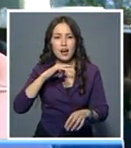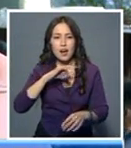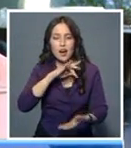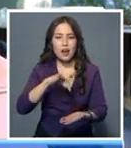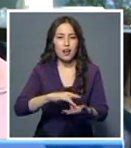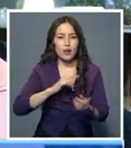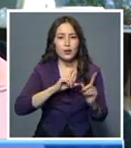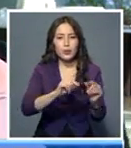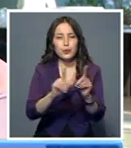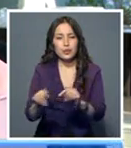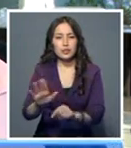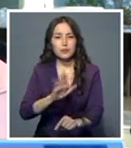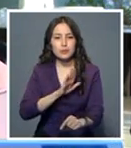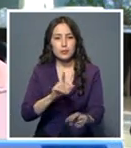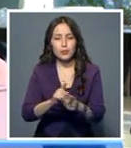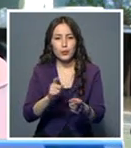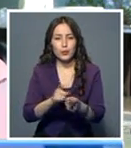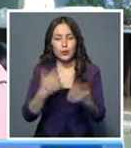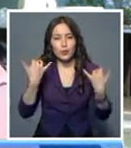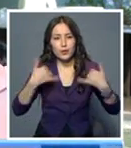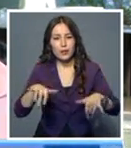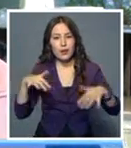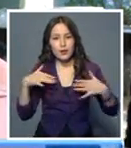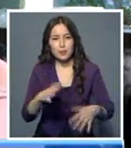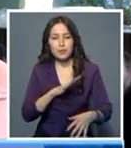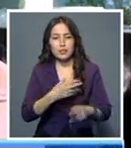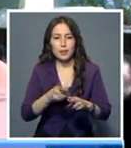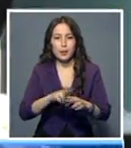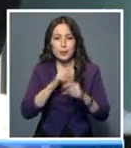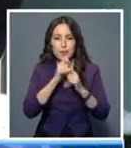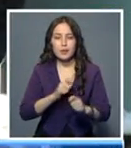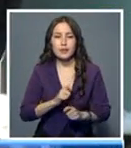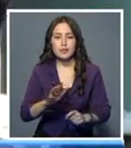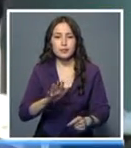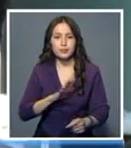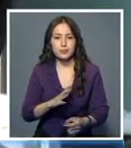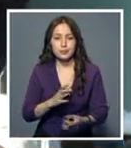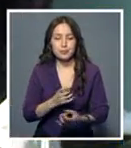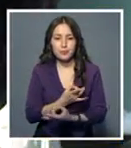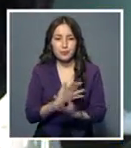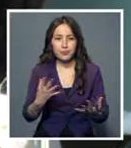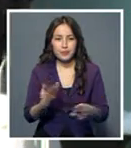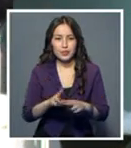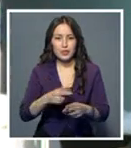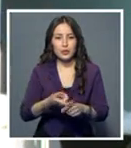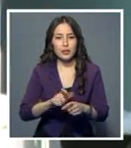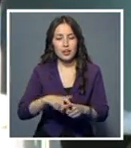Бүгін маған әртістер маған сюрприз ретінде мынау концертті қолдап жатыр. Консерватория гүлдене берсін.